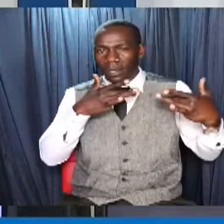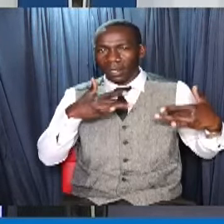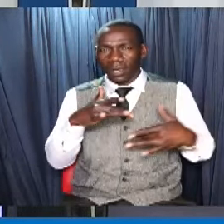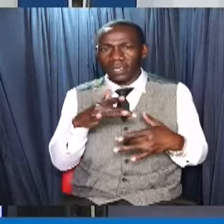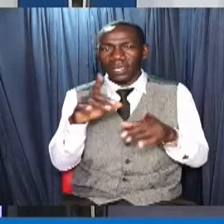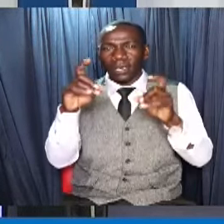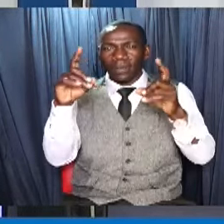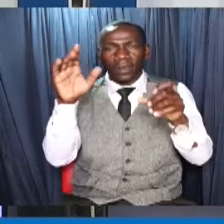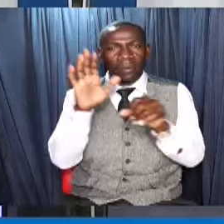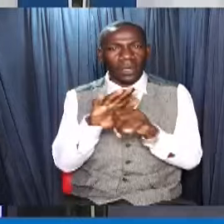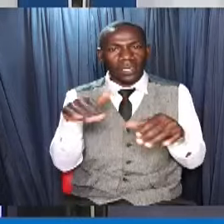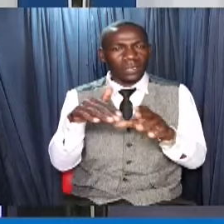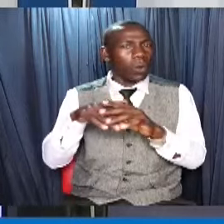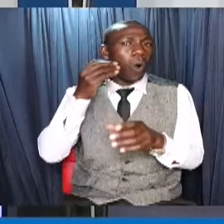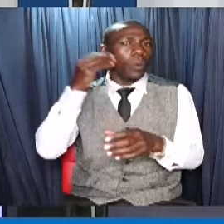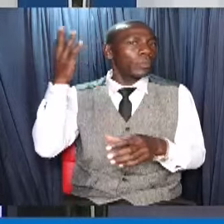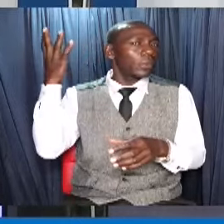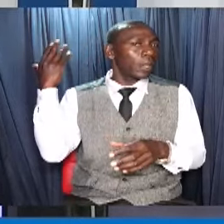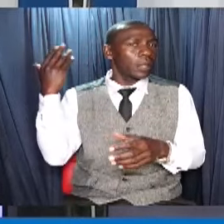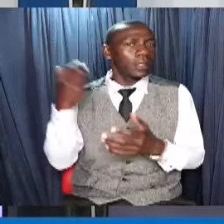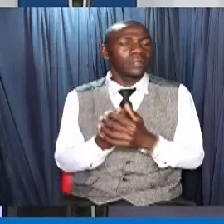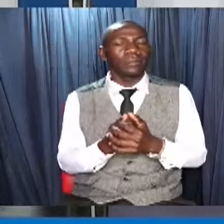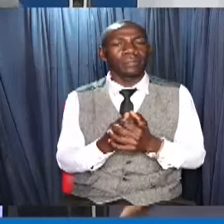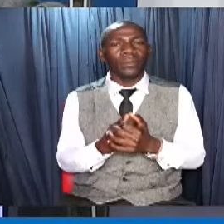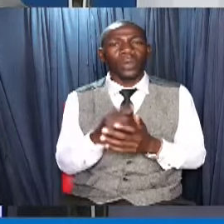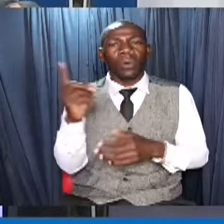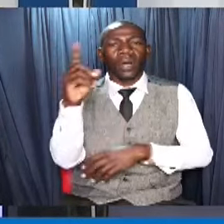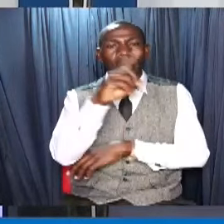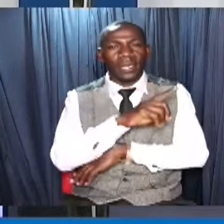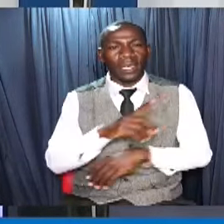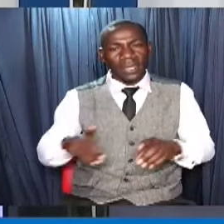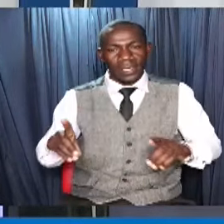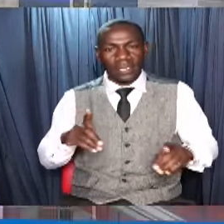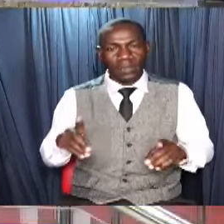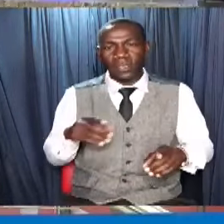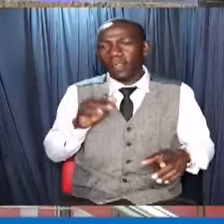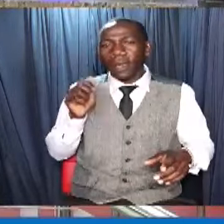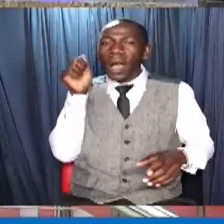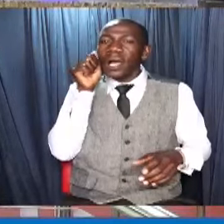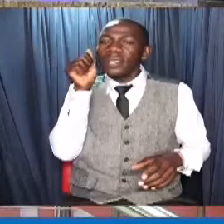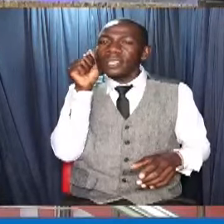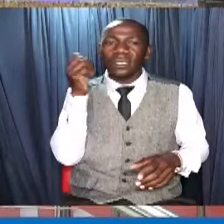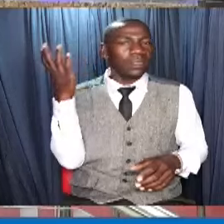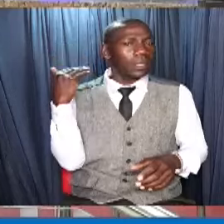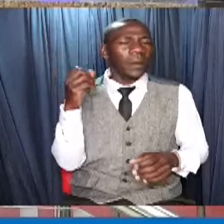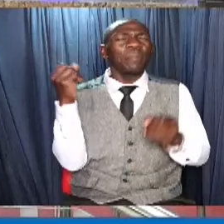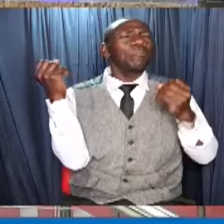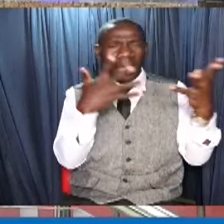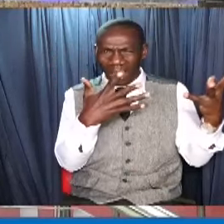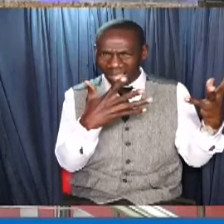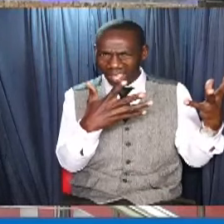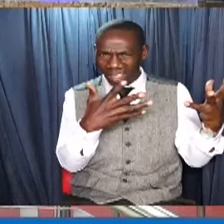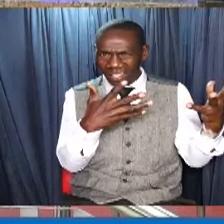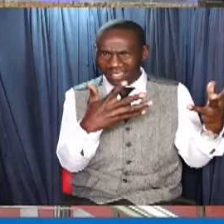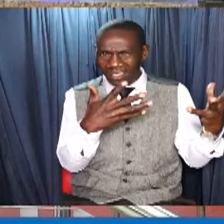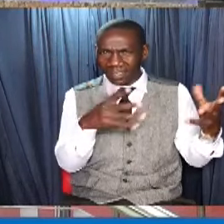Na dhambi nyingi za stenda huko. And sin that I did. Siku moja nikacheza na mama mdogo. One day I danced with my auntie. Meupe. A very